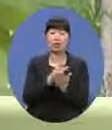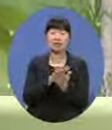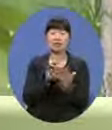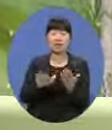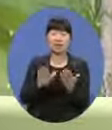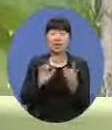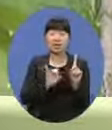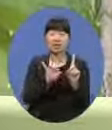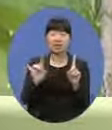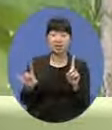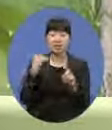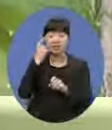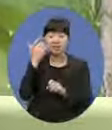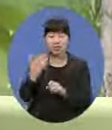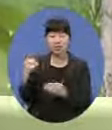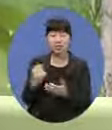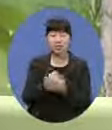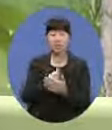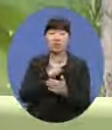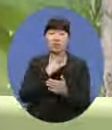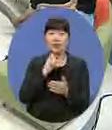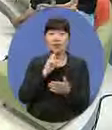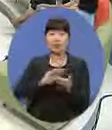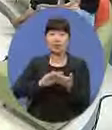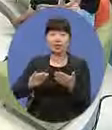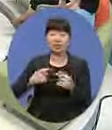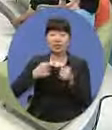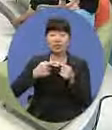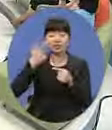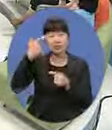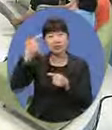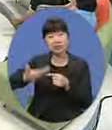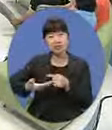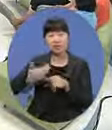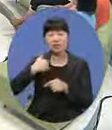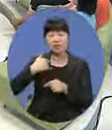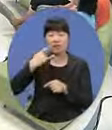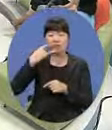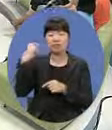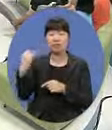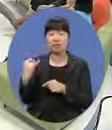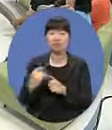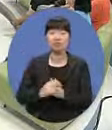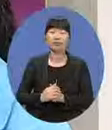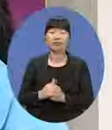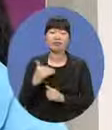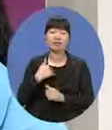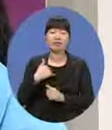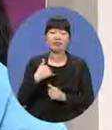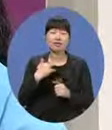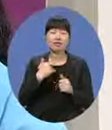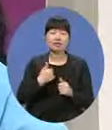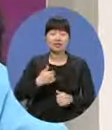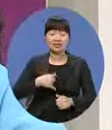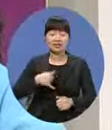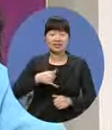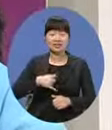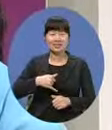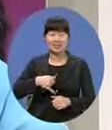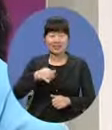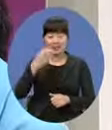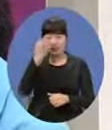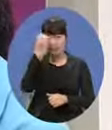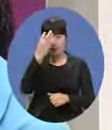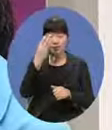저희가 한분 한분도 질문을 받아보려고 하는데 첫 번째 질문은네 우리 어머님 저희 선생님 저희 아들은